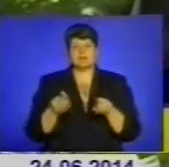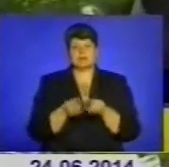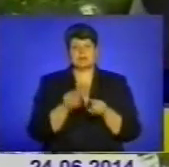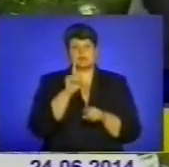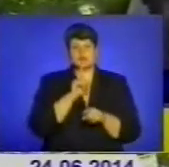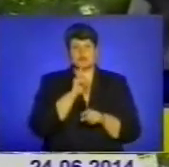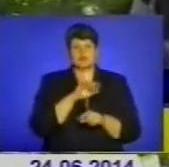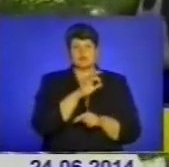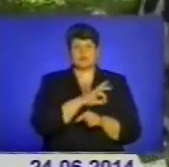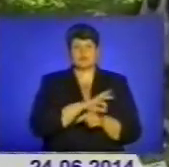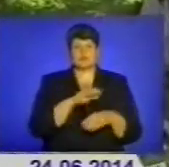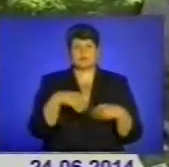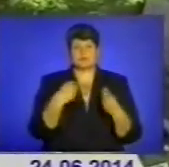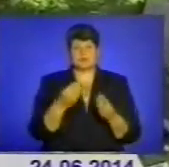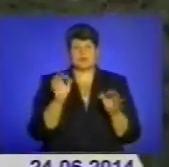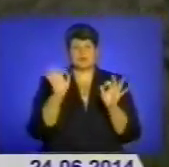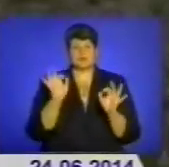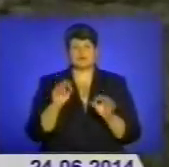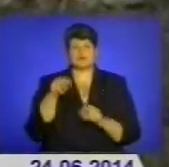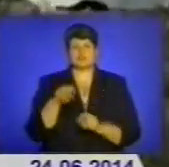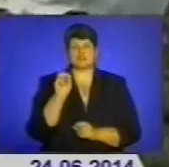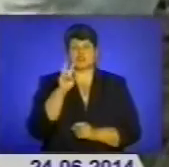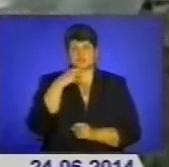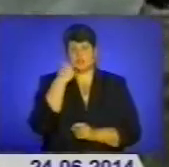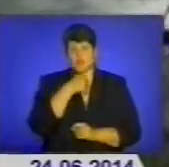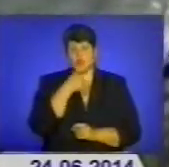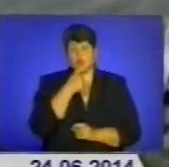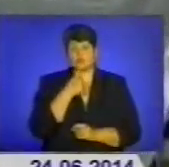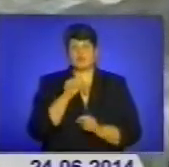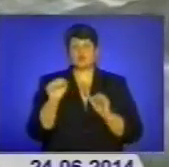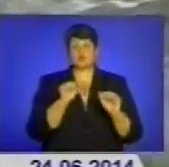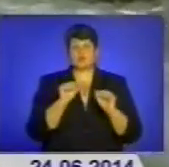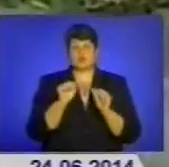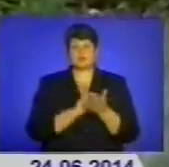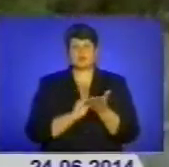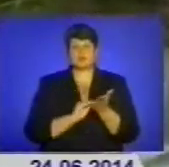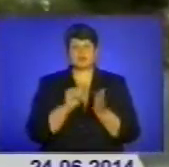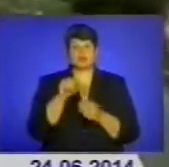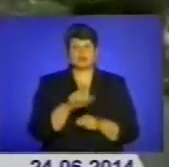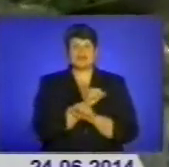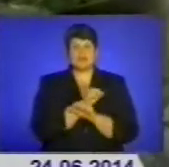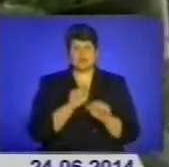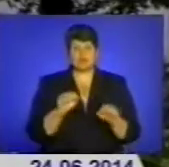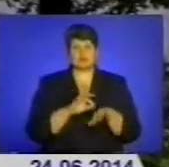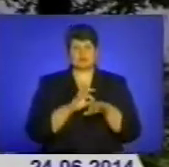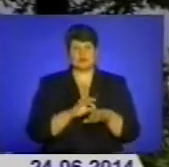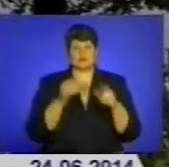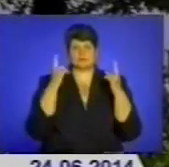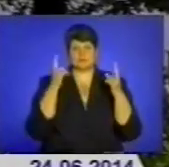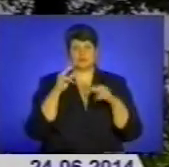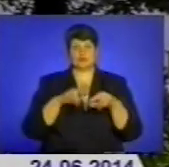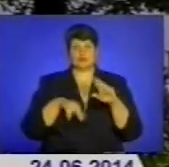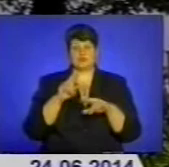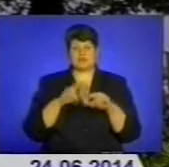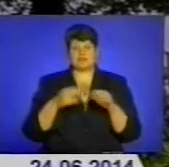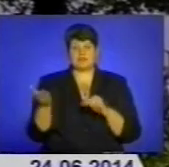місцевому будівельнику передали восени 2013 року. У розпорядженні вказано, що тут не можна проводити капітального будівництва